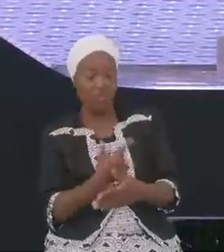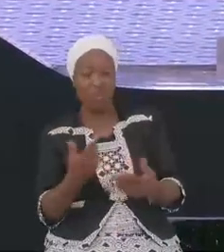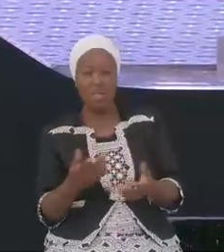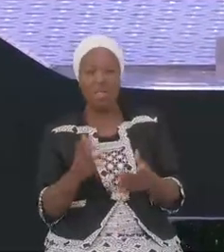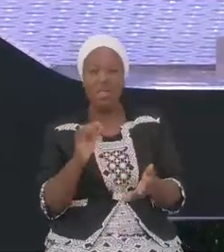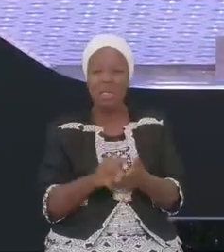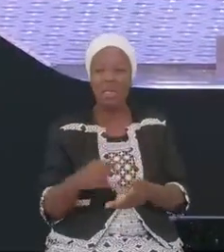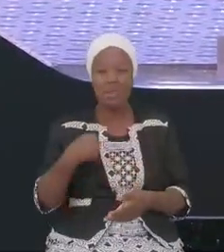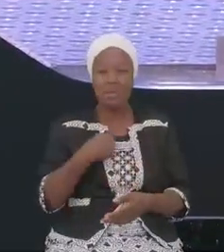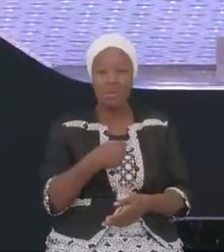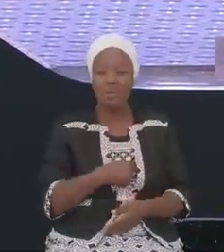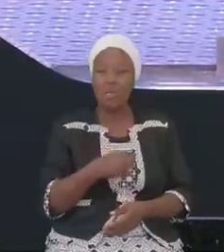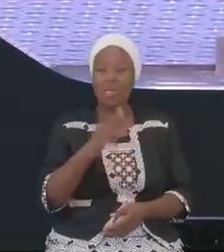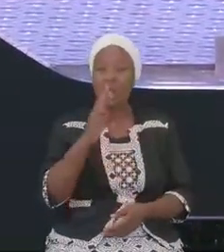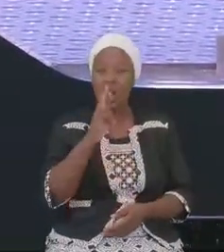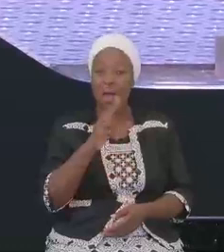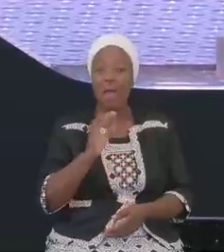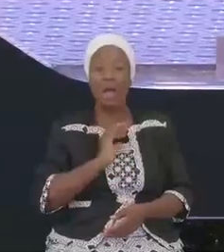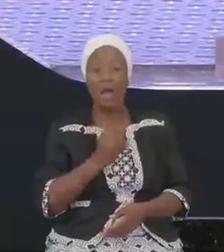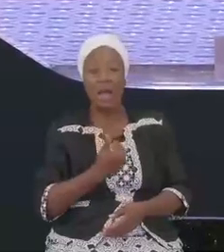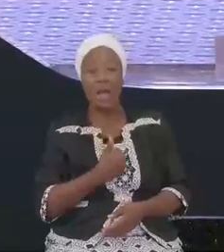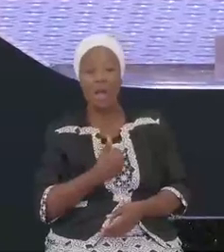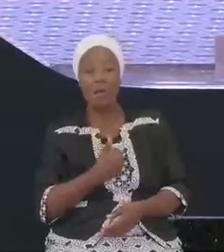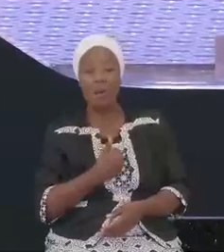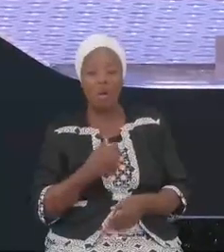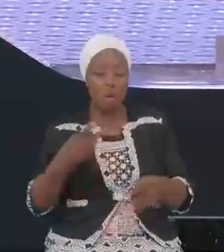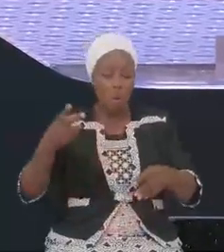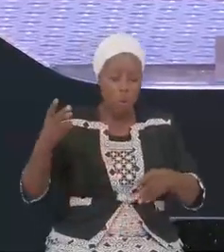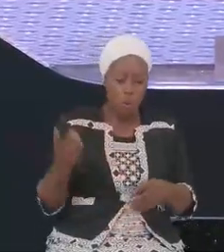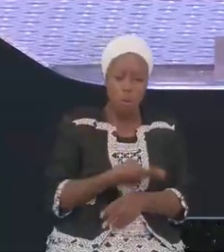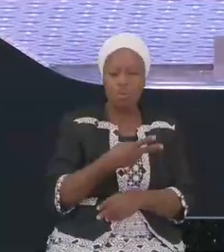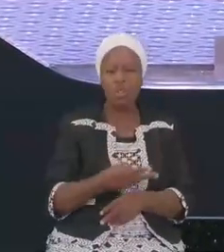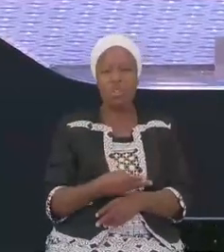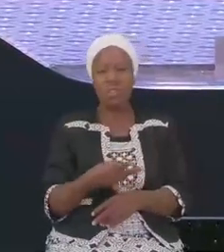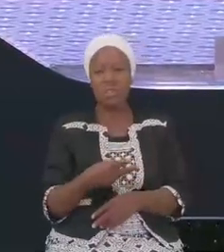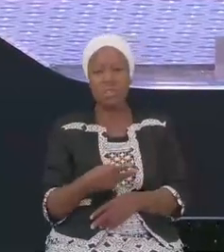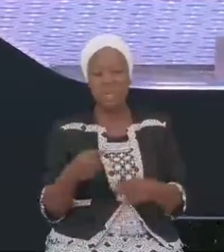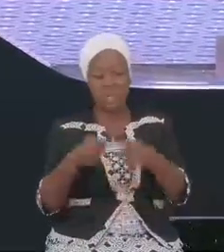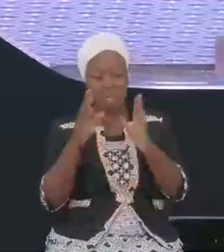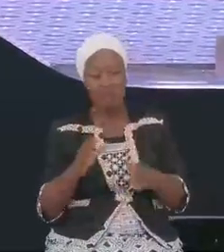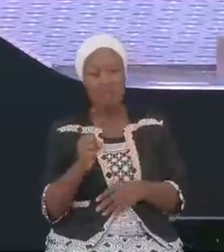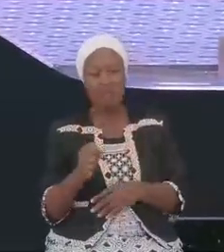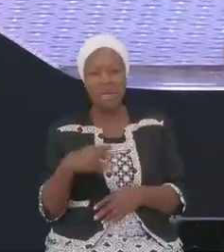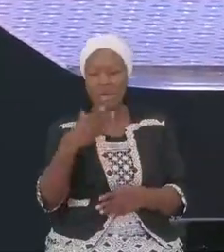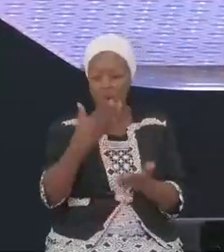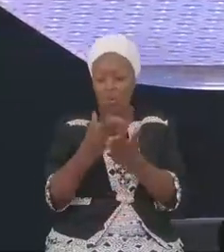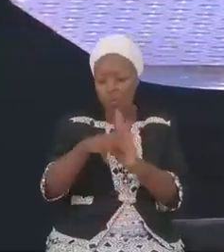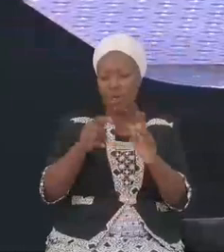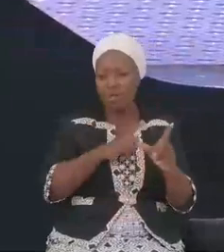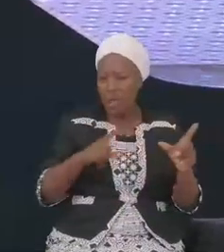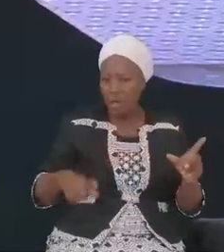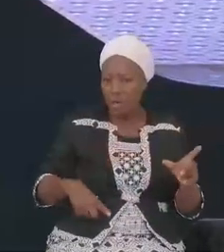nous sommes nos pires ennemis. nos pires ennemis, la bonté du Seigneur devant